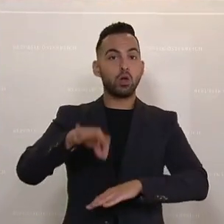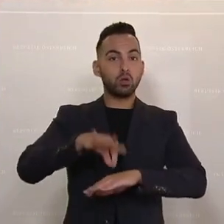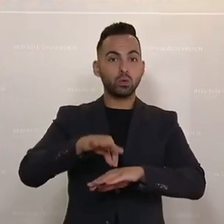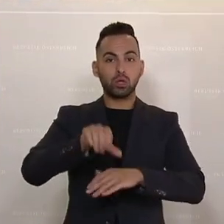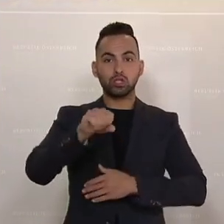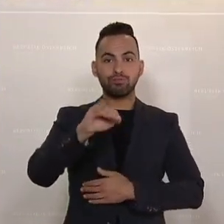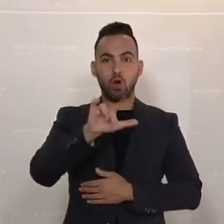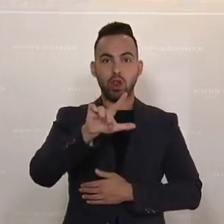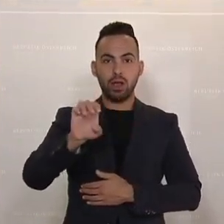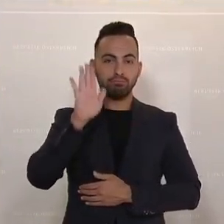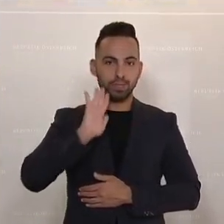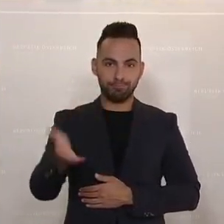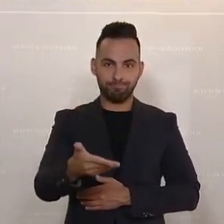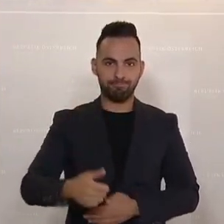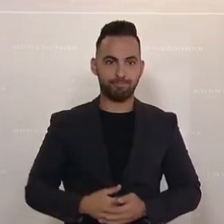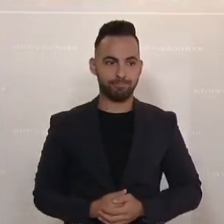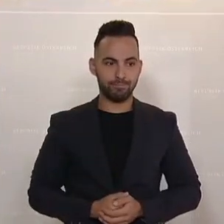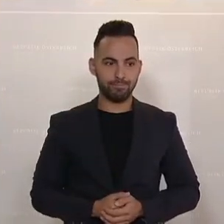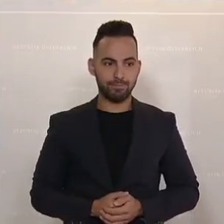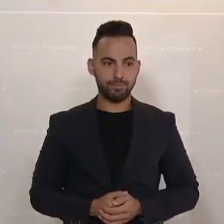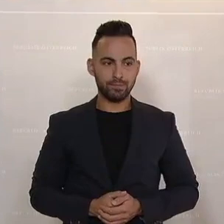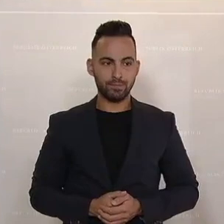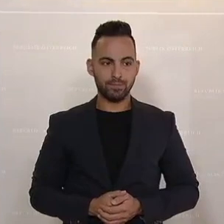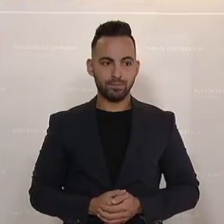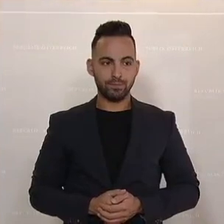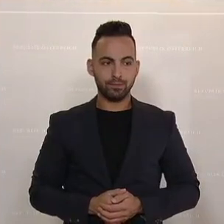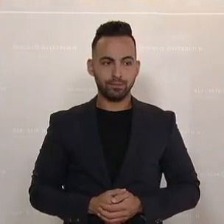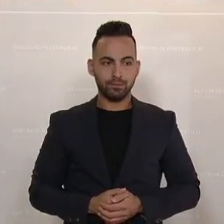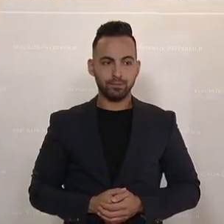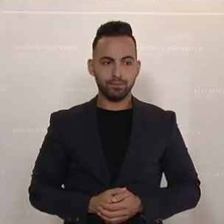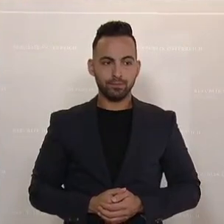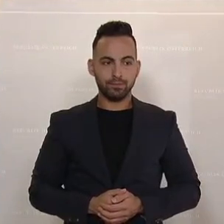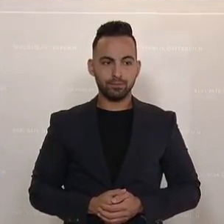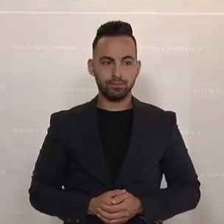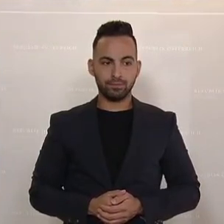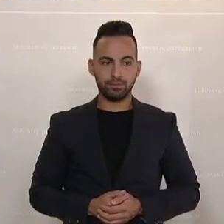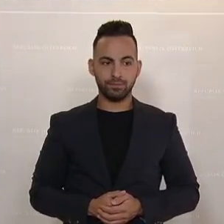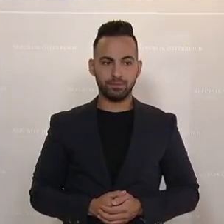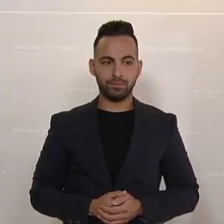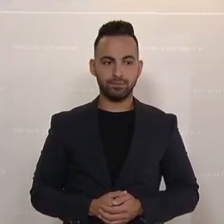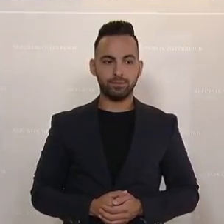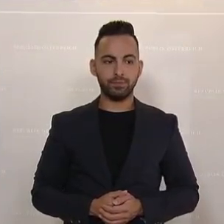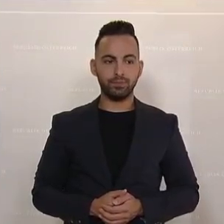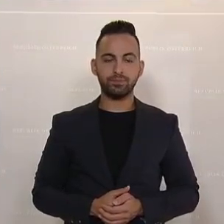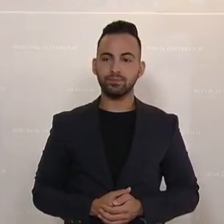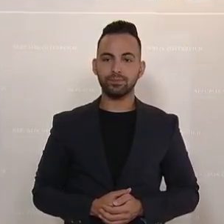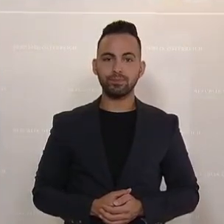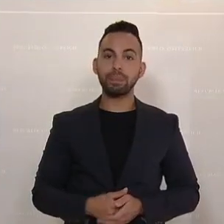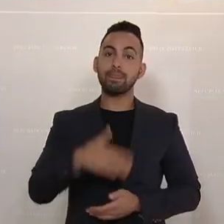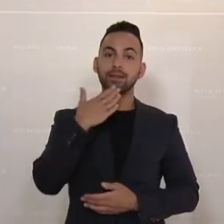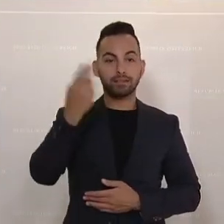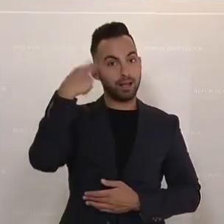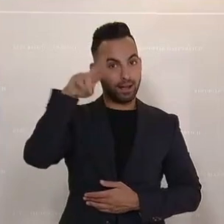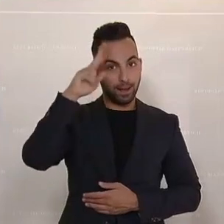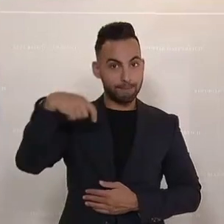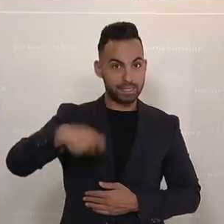zu begegnen, so Gerhard Kaniak von der FPÖ. Die Impfpflicht ist und war ein massiver Eingriff in die Grund- und Freiheitsrechte. Die